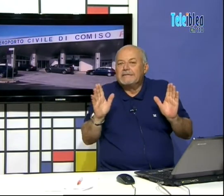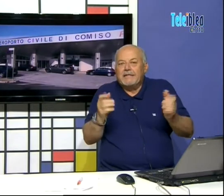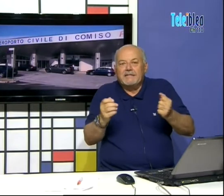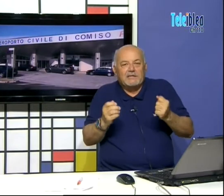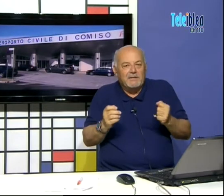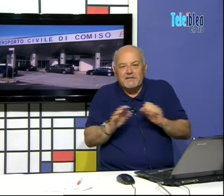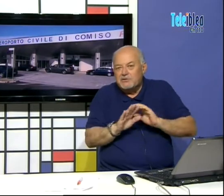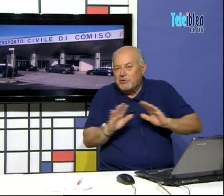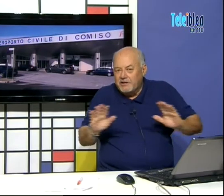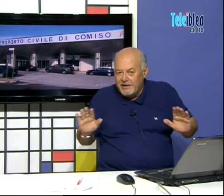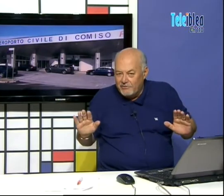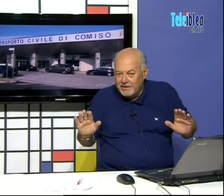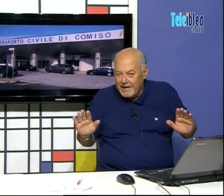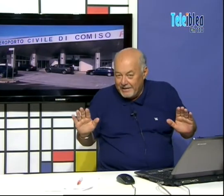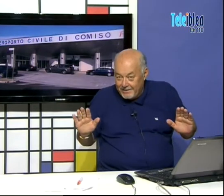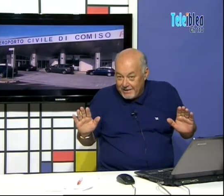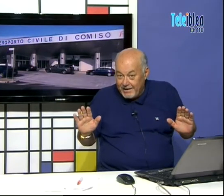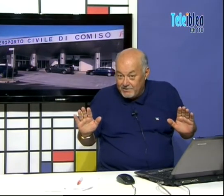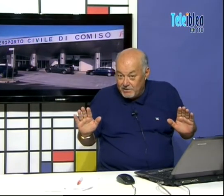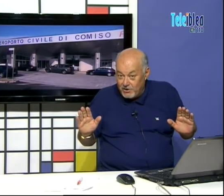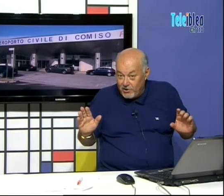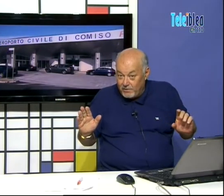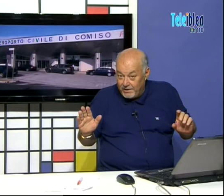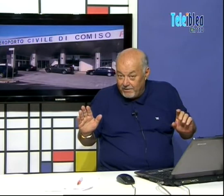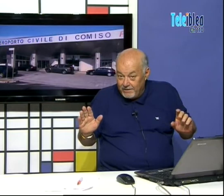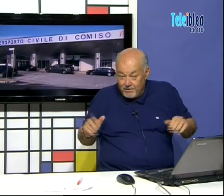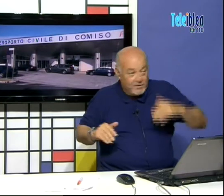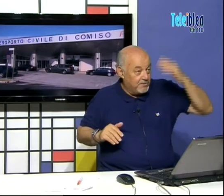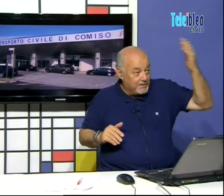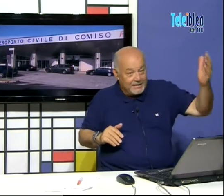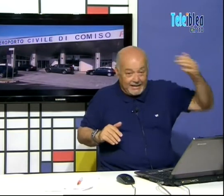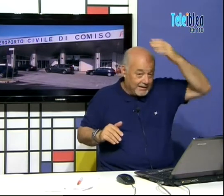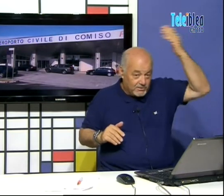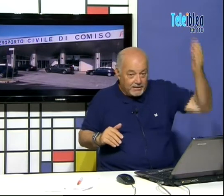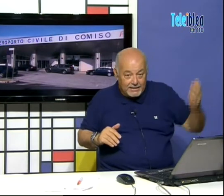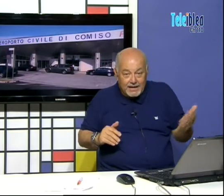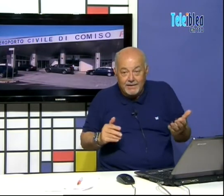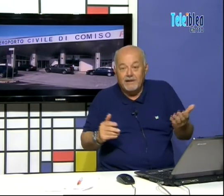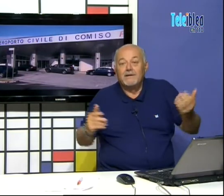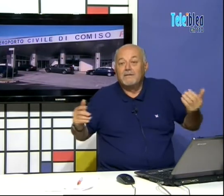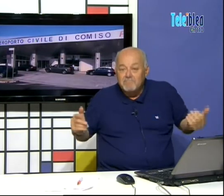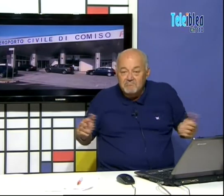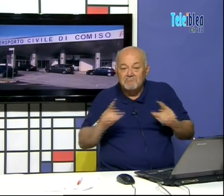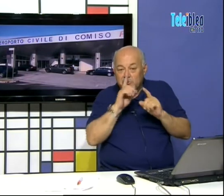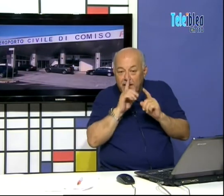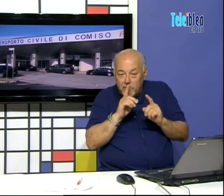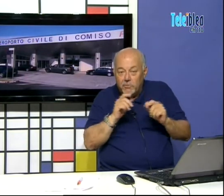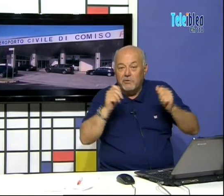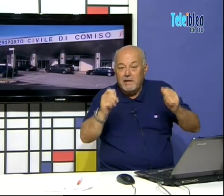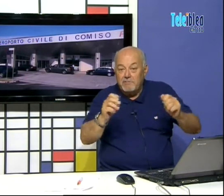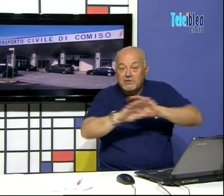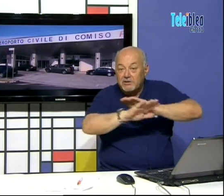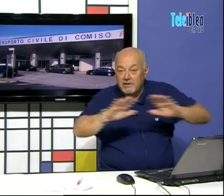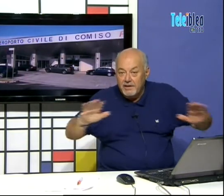caso stare zitto, prendersi i soldi e non fiatare. Né è una situazione comoda, no? Io faccio il presidente che so della SAC, mi staio